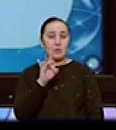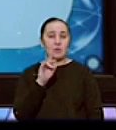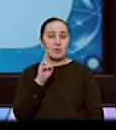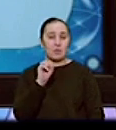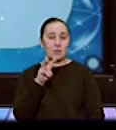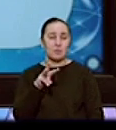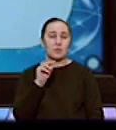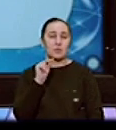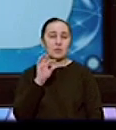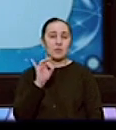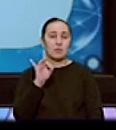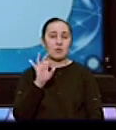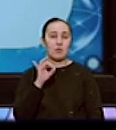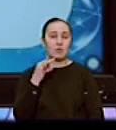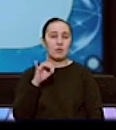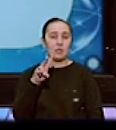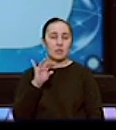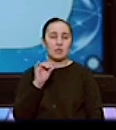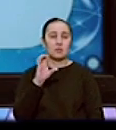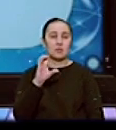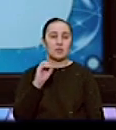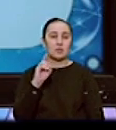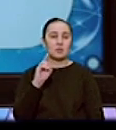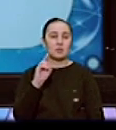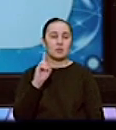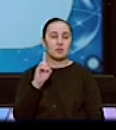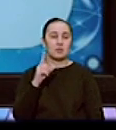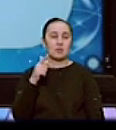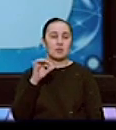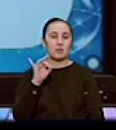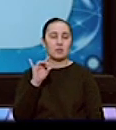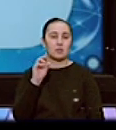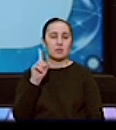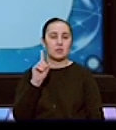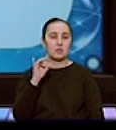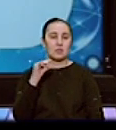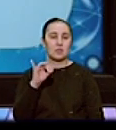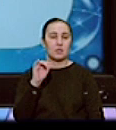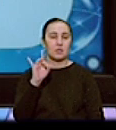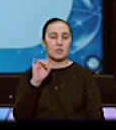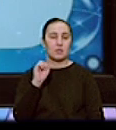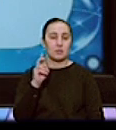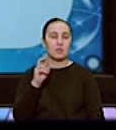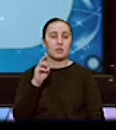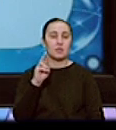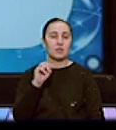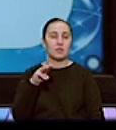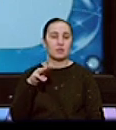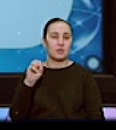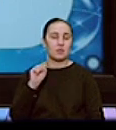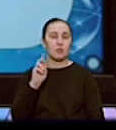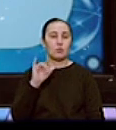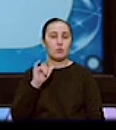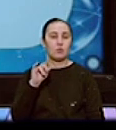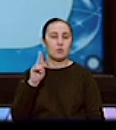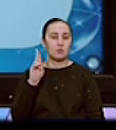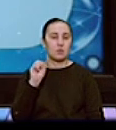Ko'rkam, chiroyli, sezgir, zirak, katta,